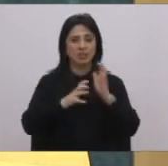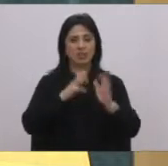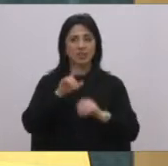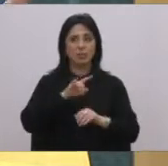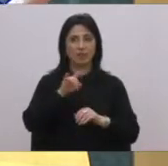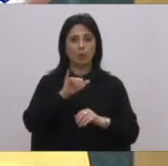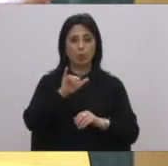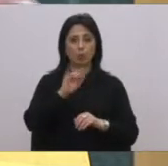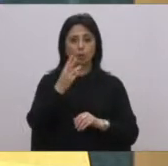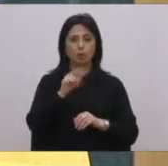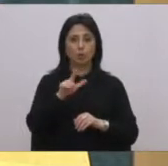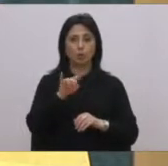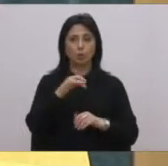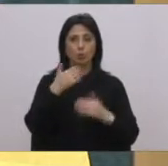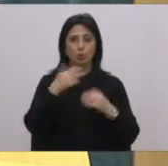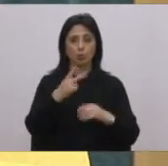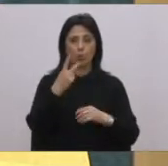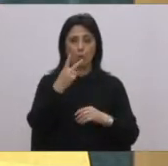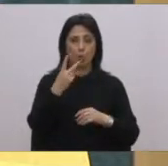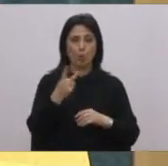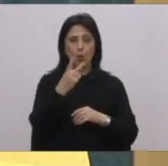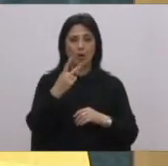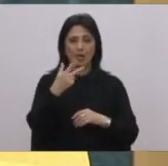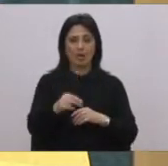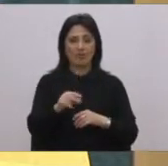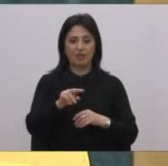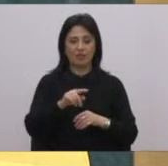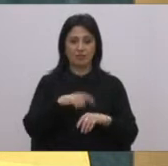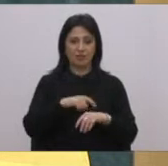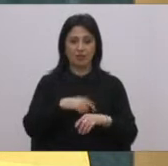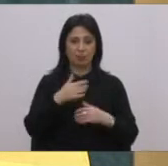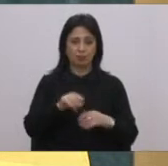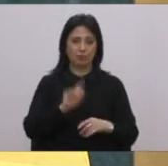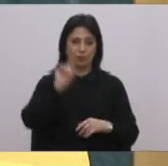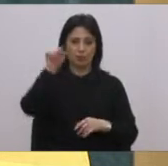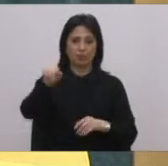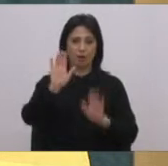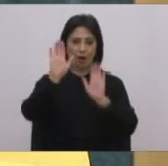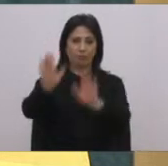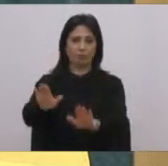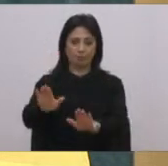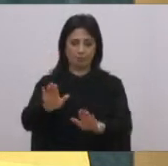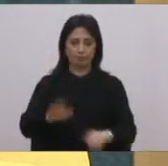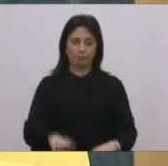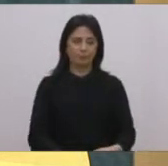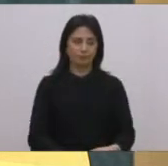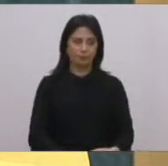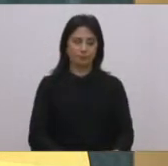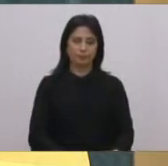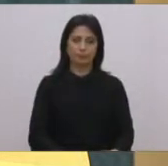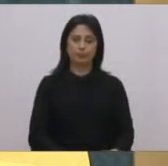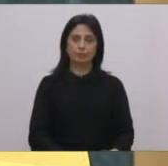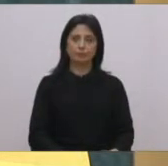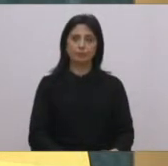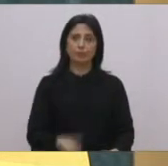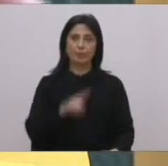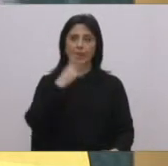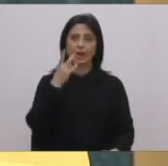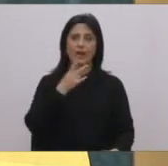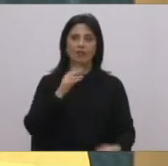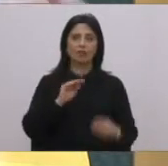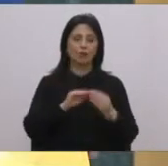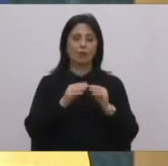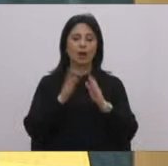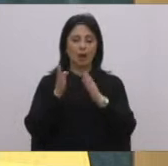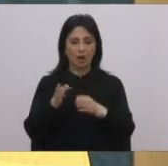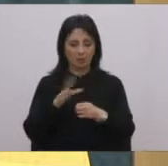აეროპორტიდან უშგულამდე უკვე 4.5 საათში იქნება შესაძლებელი მისვლა. რა თქმა უნდა, გამოწვევები